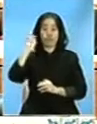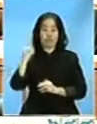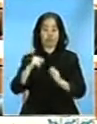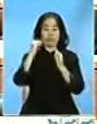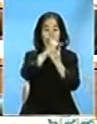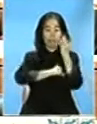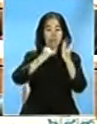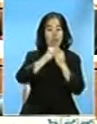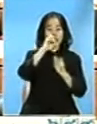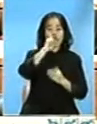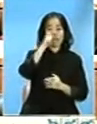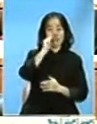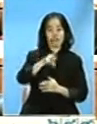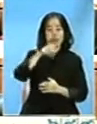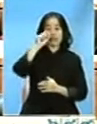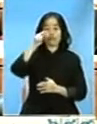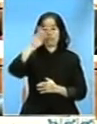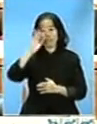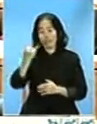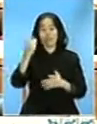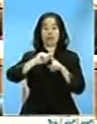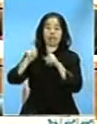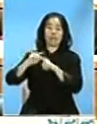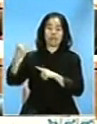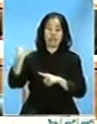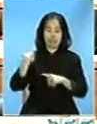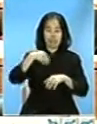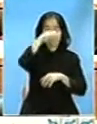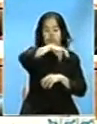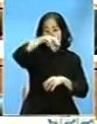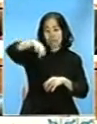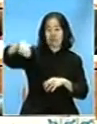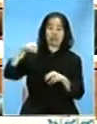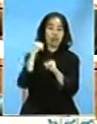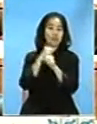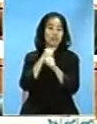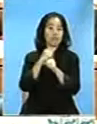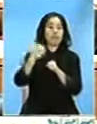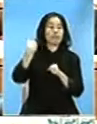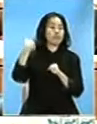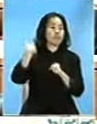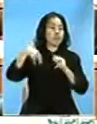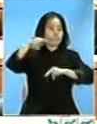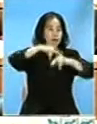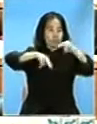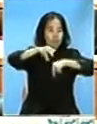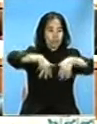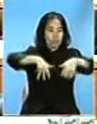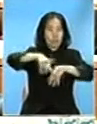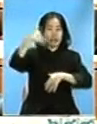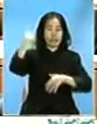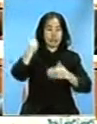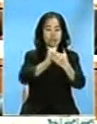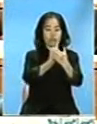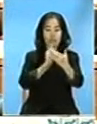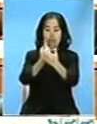อบจเป็นสทหรืออะไรก็ตามแต่เรามีหน่วยงานเรามีองค์กรที่เป็นองค์กรปกครองส่วนท้องถิ่นซึ่งเป็นตัวแทนของพี่น้